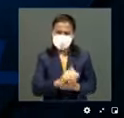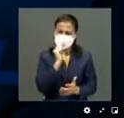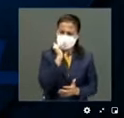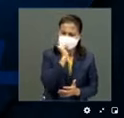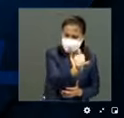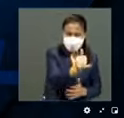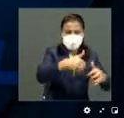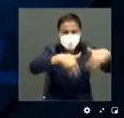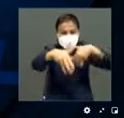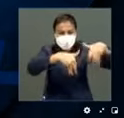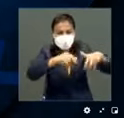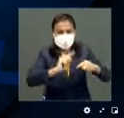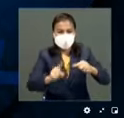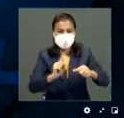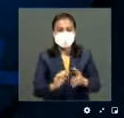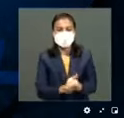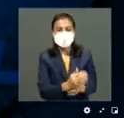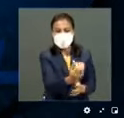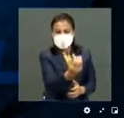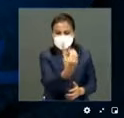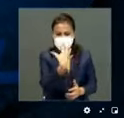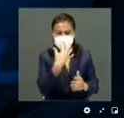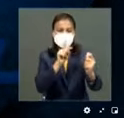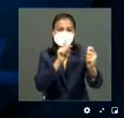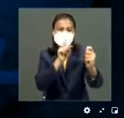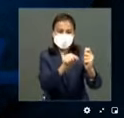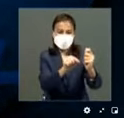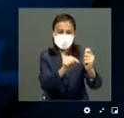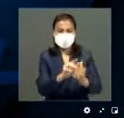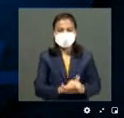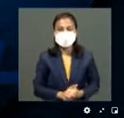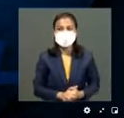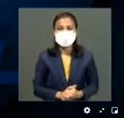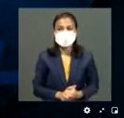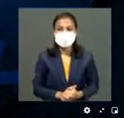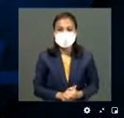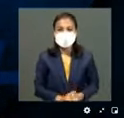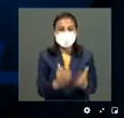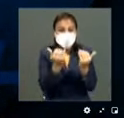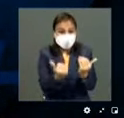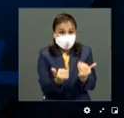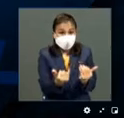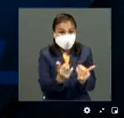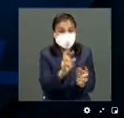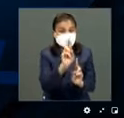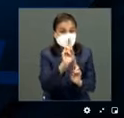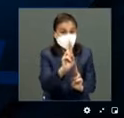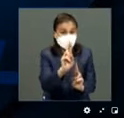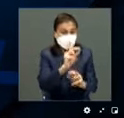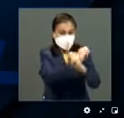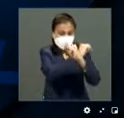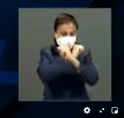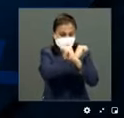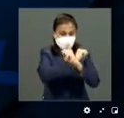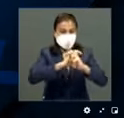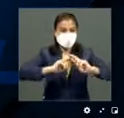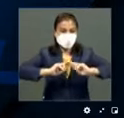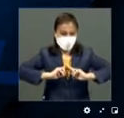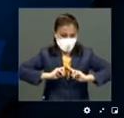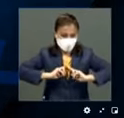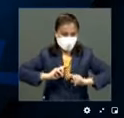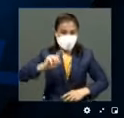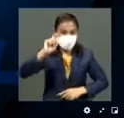เสี่ยงขอให้ท่านรายงานเขตด้วยนะคะก็เรียกได้ว่าตอนนี้เนี่ยนอกจากเฝ้าระวังดูแลตัวเราเองแล้วเนี่ยเรา